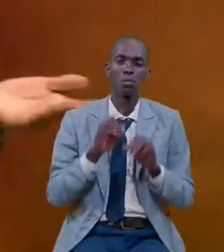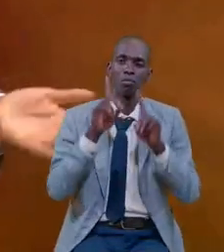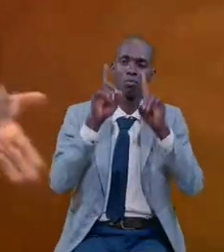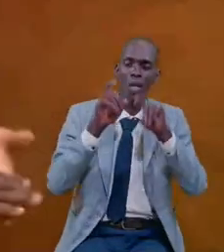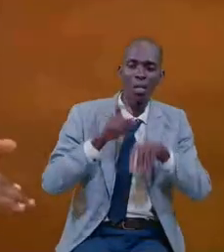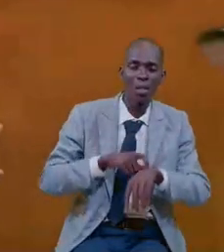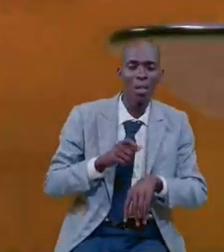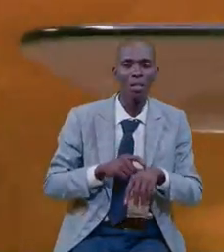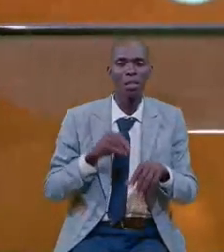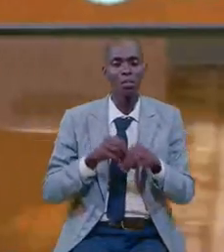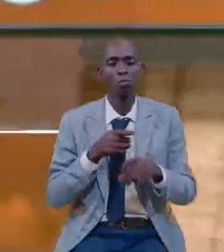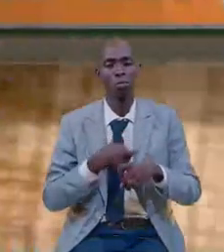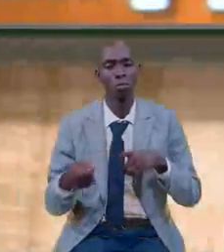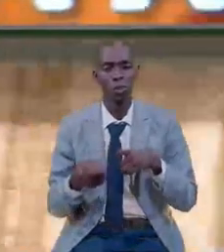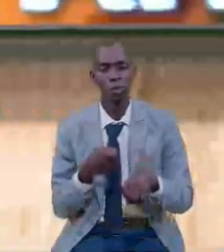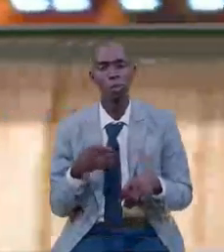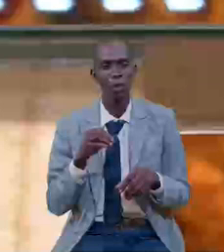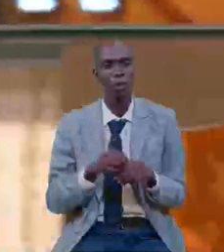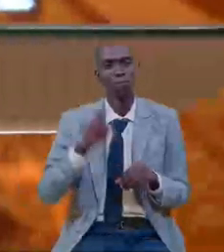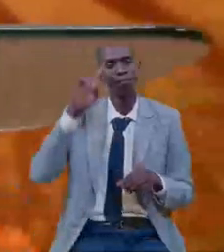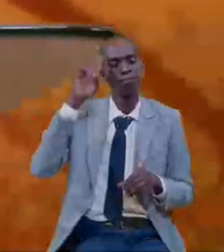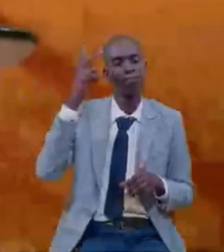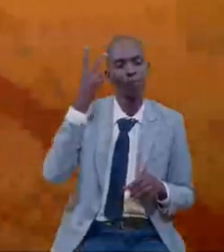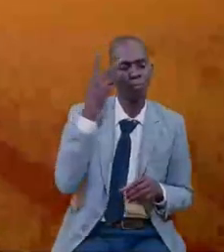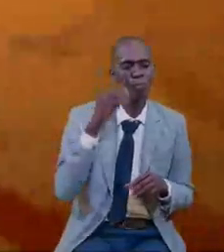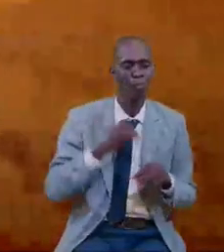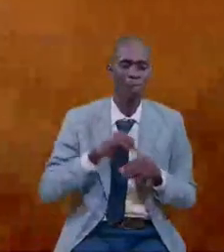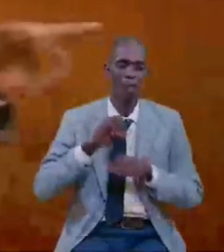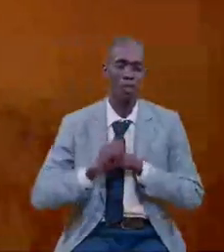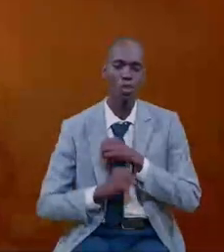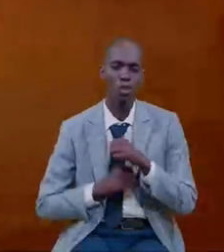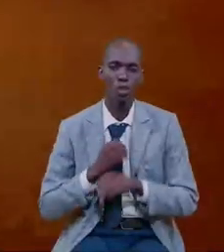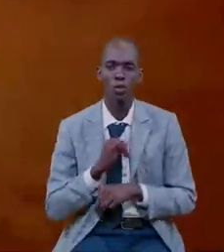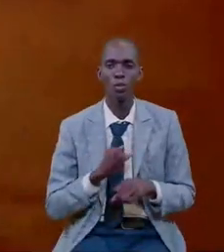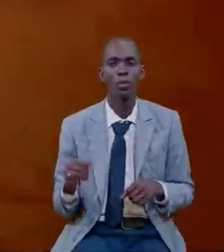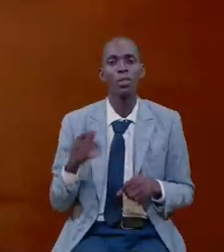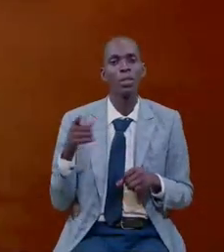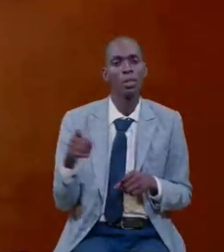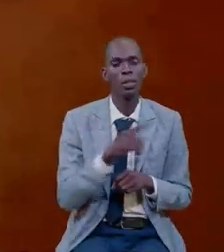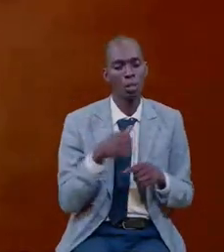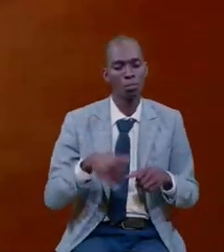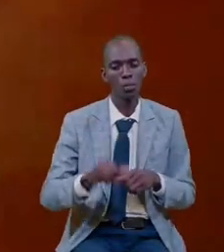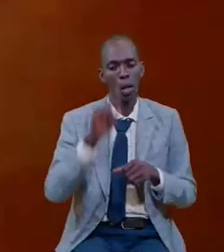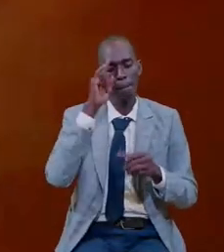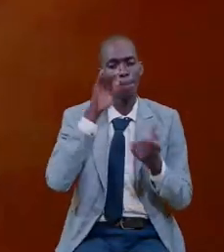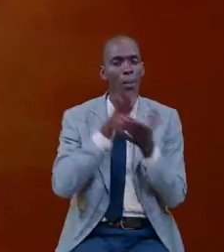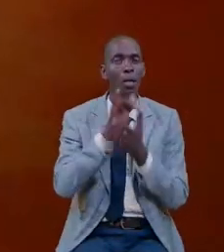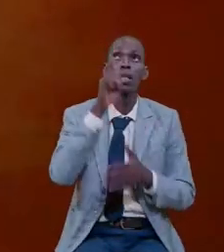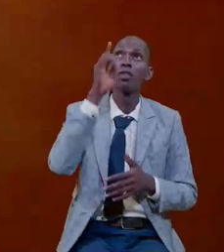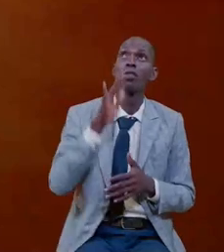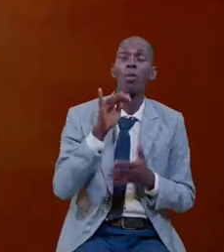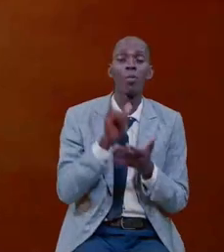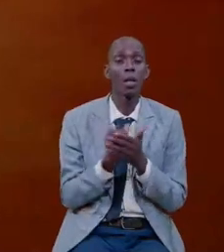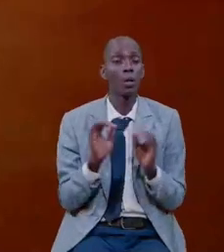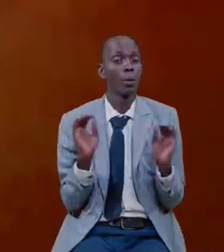en persécution, en malentendu, en souffrance. Ils ont mis la confiance en Dieu que rien